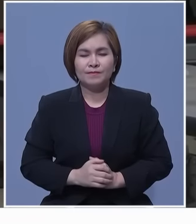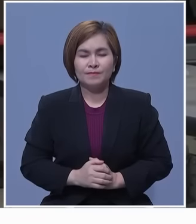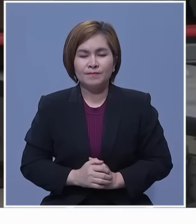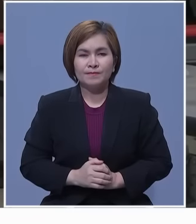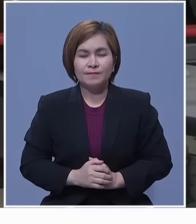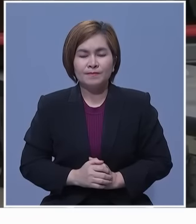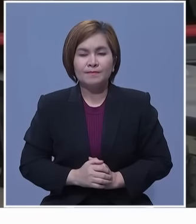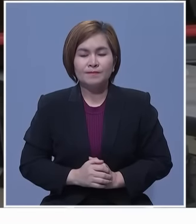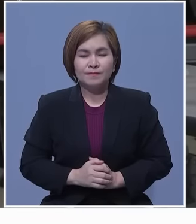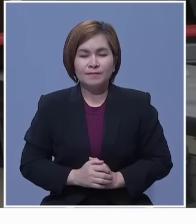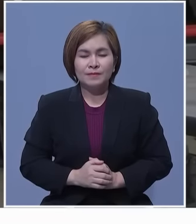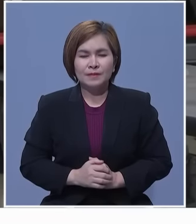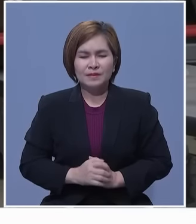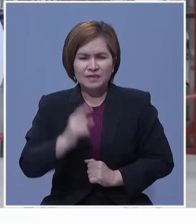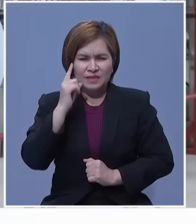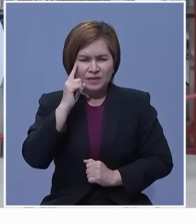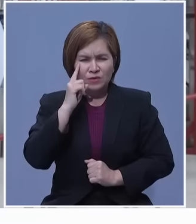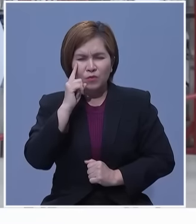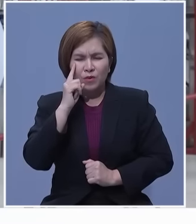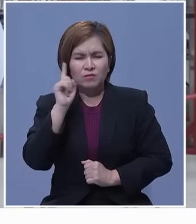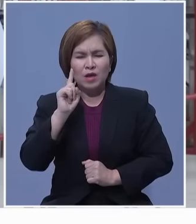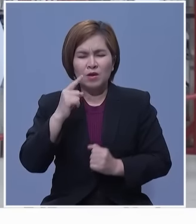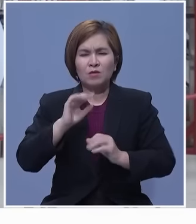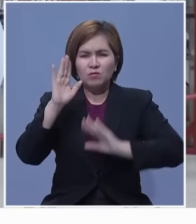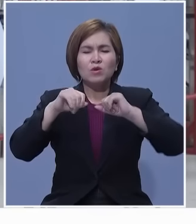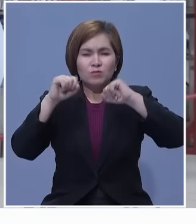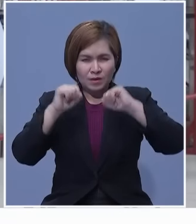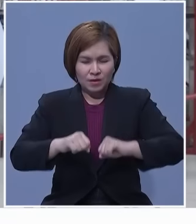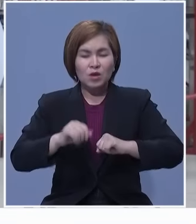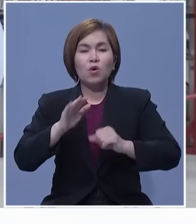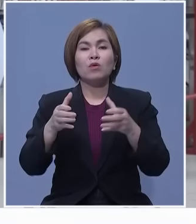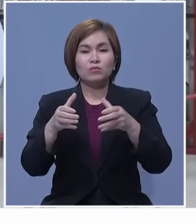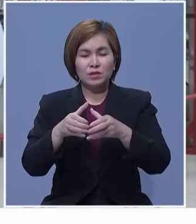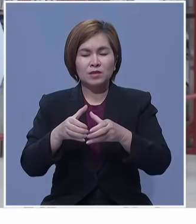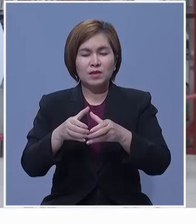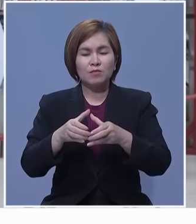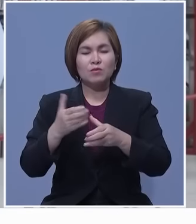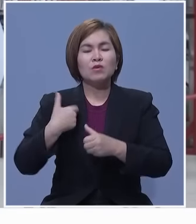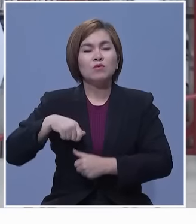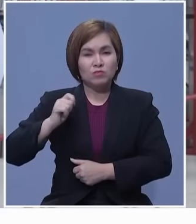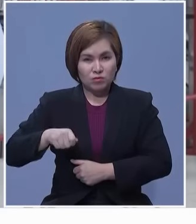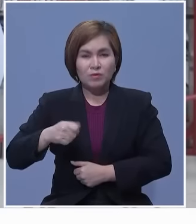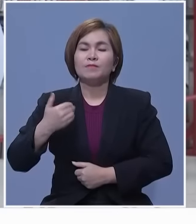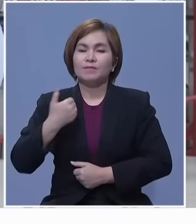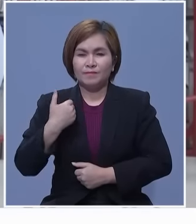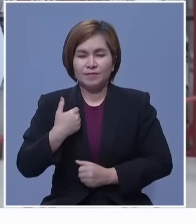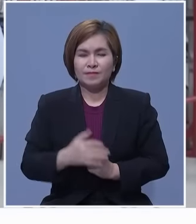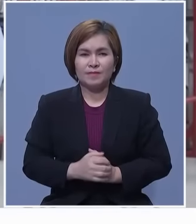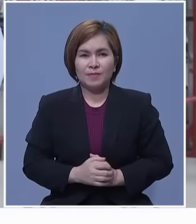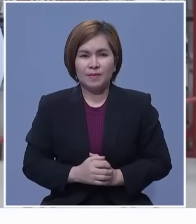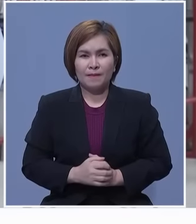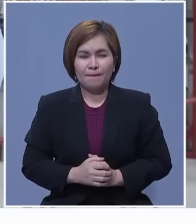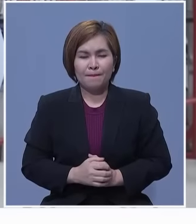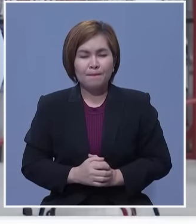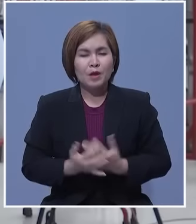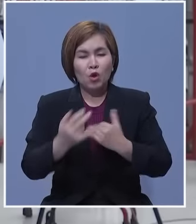องท่านและคุณผู้ชมคะคาดว่าน่าจะมีการลงมติชี้ขาดขององค์คณะตุลาการศาลรัฐธรรมนูญแล้วนะคะแต่ว่ายังต้องไปติดตามการ